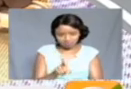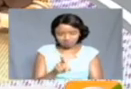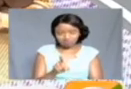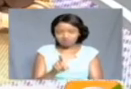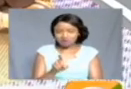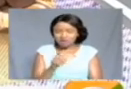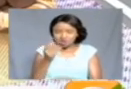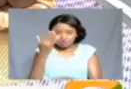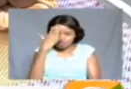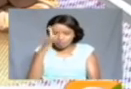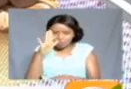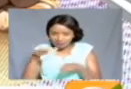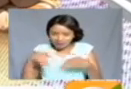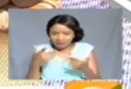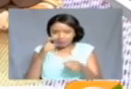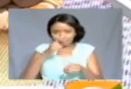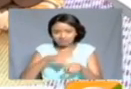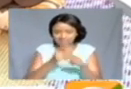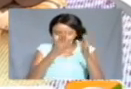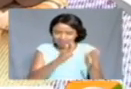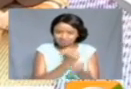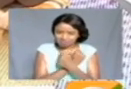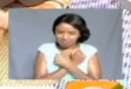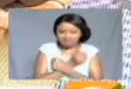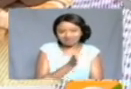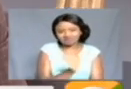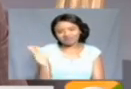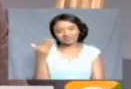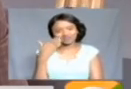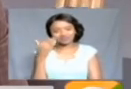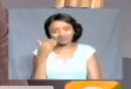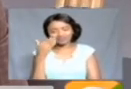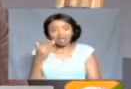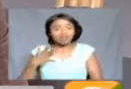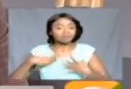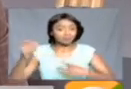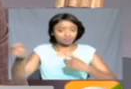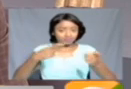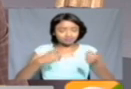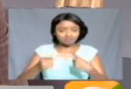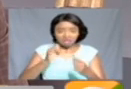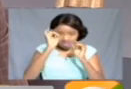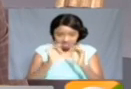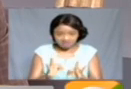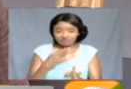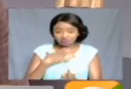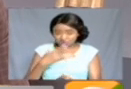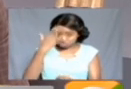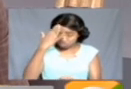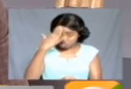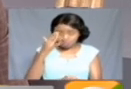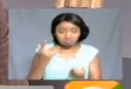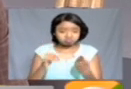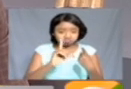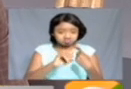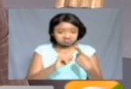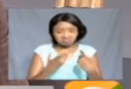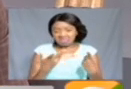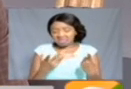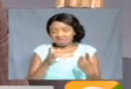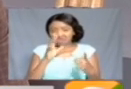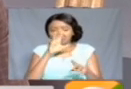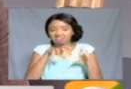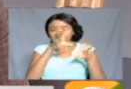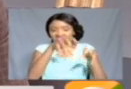nachezwa ama nasalitiwa. Kwa haraka haraka tupitie maoni mawili kwa Bi Msafwari. Anasema utakujua mwenzako amepata mwingine, mwanzo ni madharau madogo